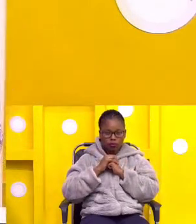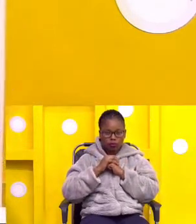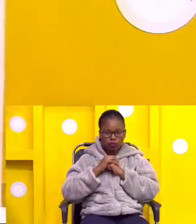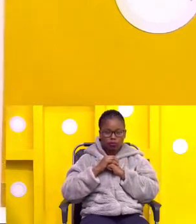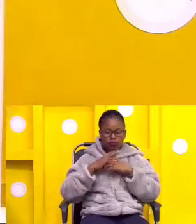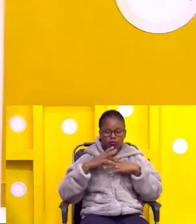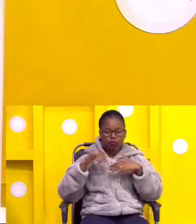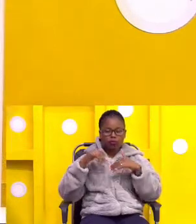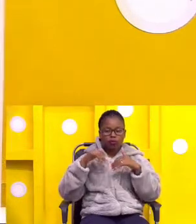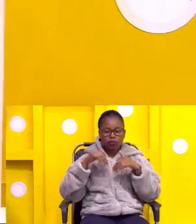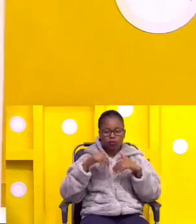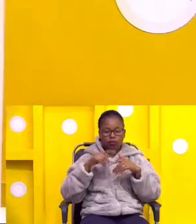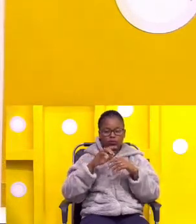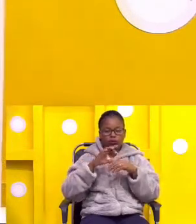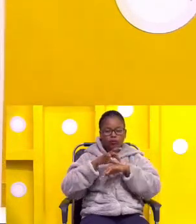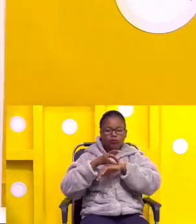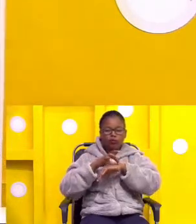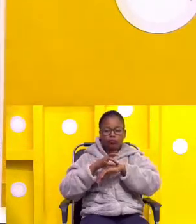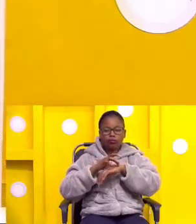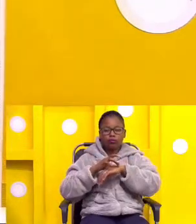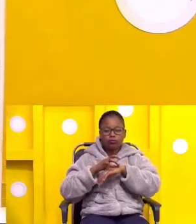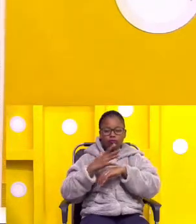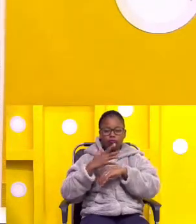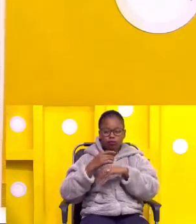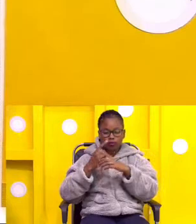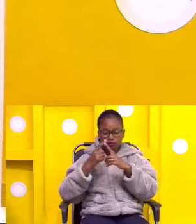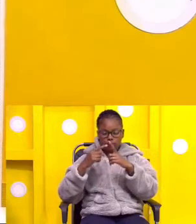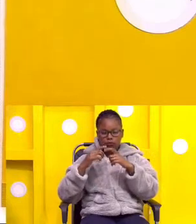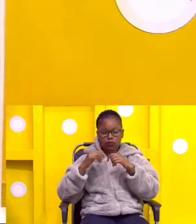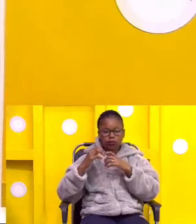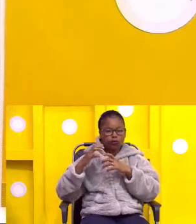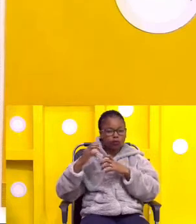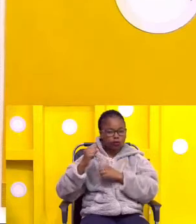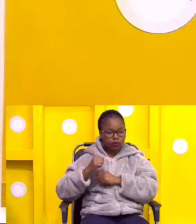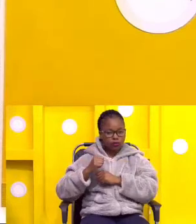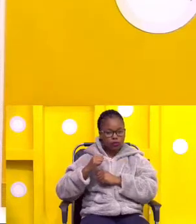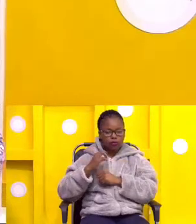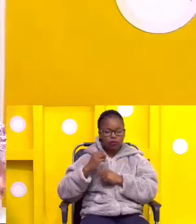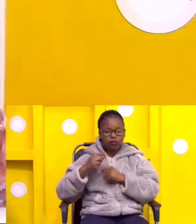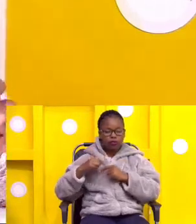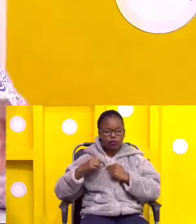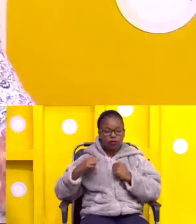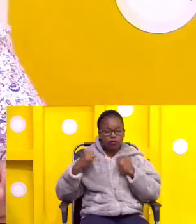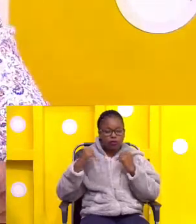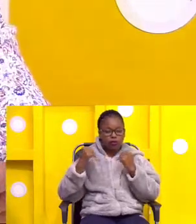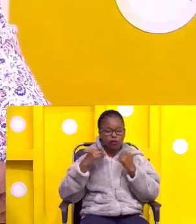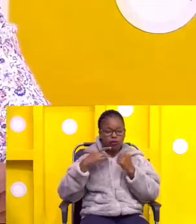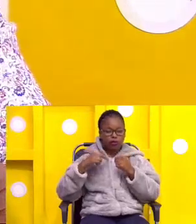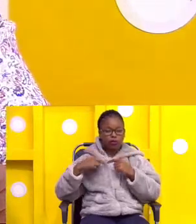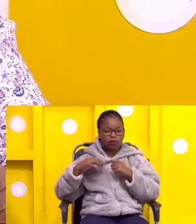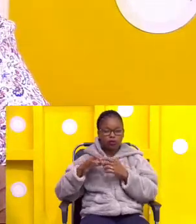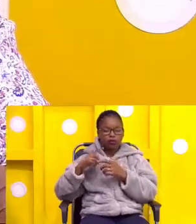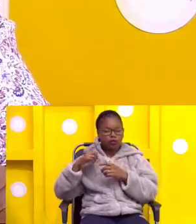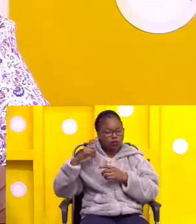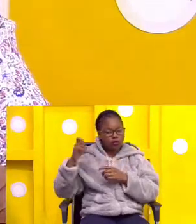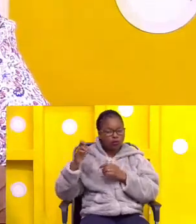sana ona kana akehotora ehoke hinya wao ngoro yake ĩgatirika